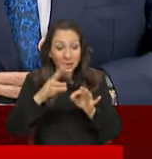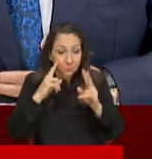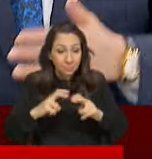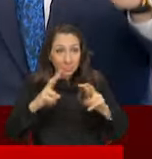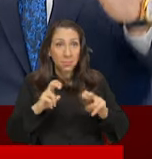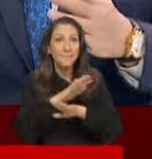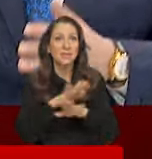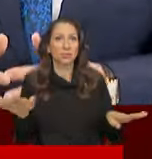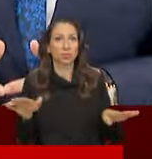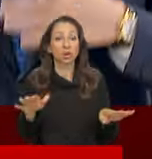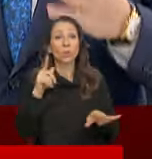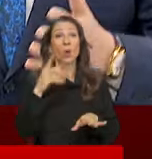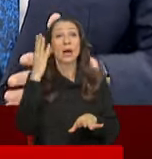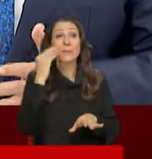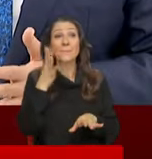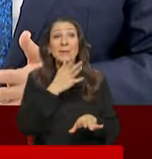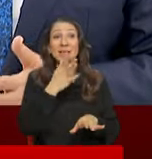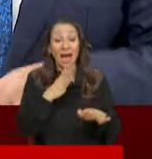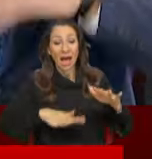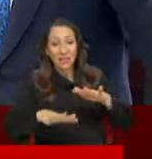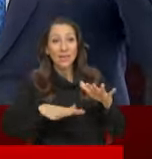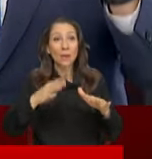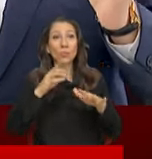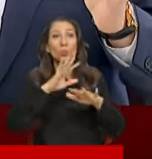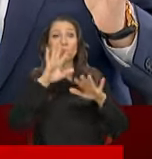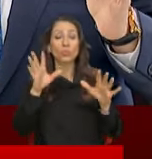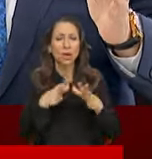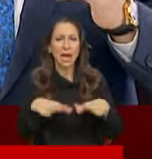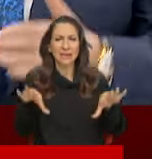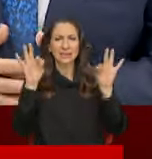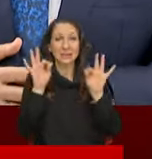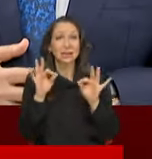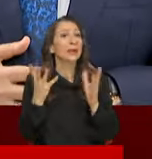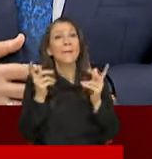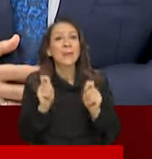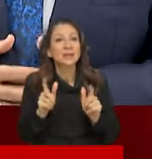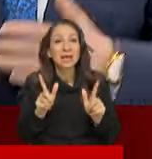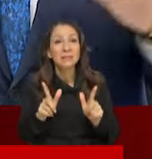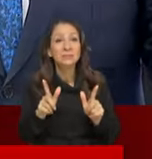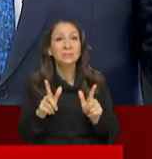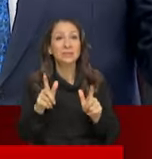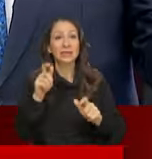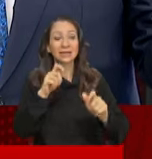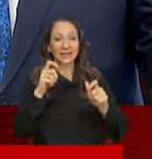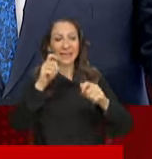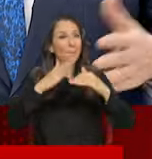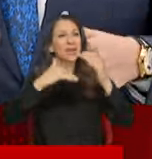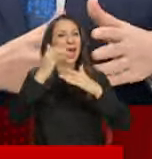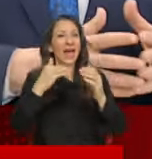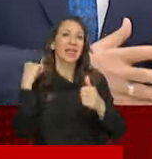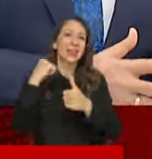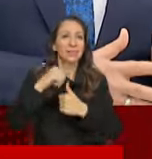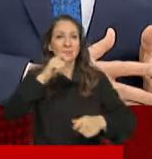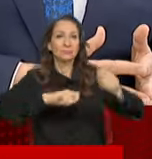şehirdir Bu anlamda bilgi altlığı anlamında bütün bilgi altlıklar Tamam peki Ne yapacaksınız Yapı stoğunu yenileyeceğiz şimdi